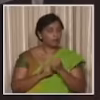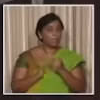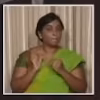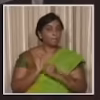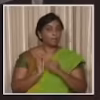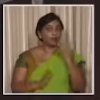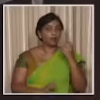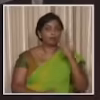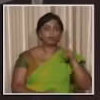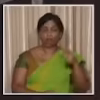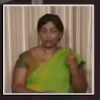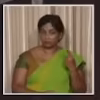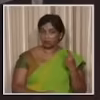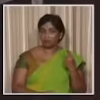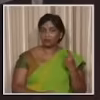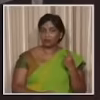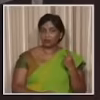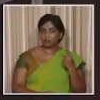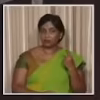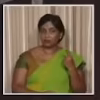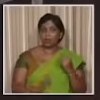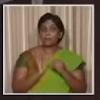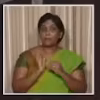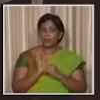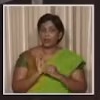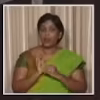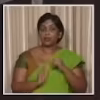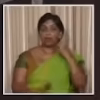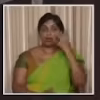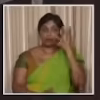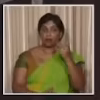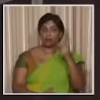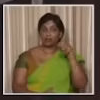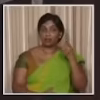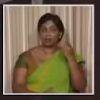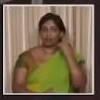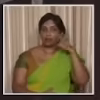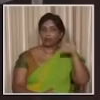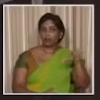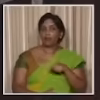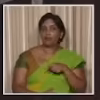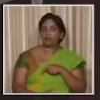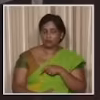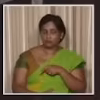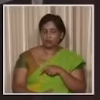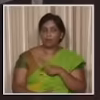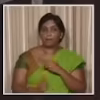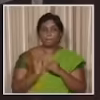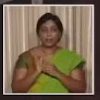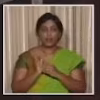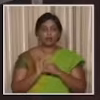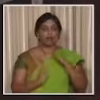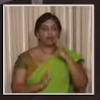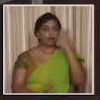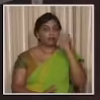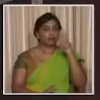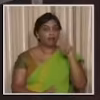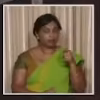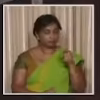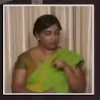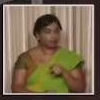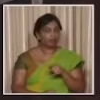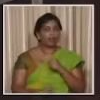මිලියන 4100ක් මිලියන 4100ක් මුදල් අවභාවිතා කරා කියලා තියෙනවා මිලියන 4100ක් ඉතින් ඒ